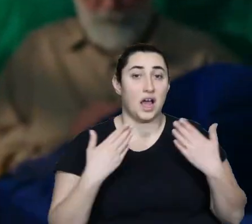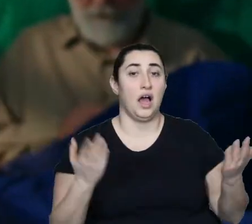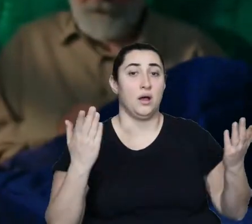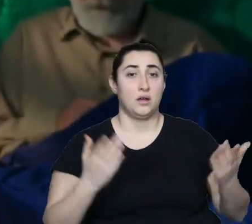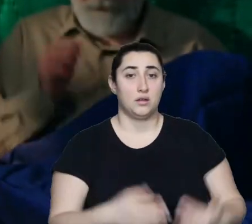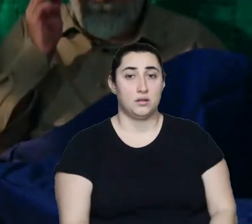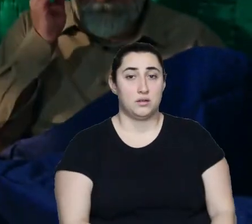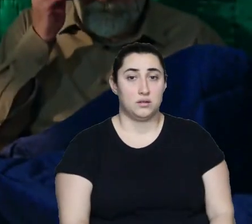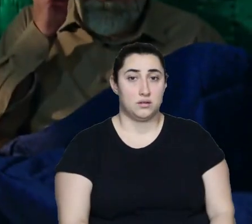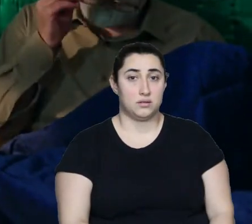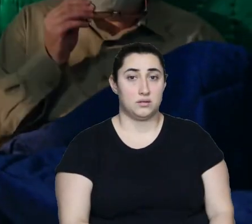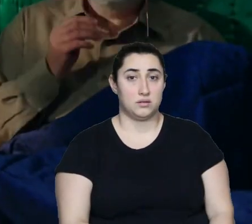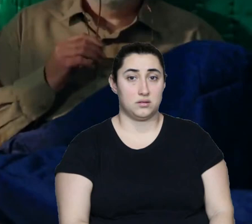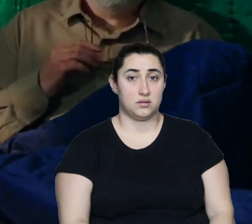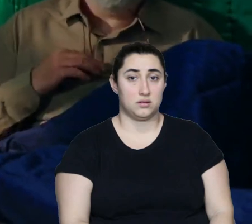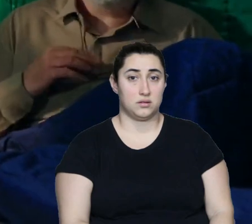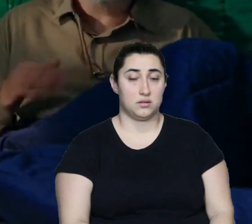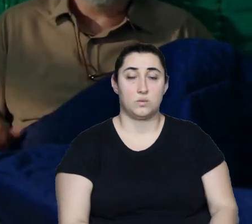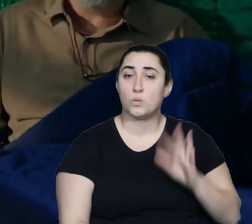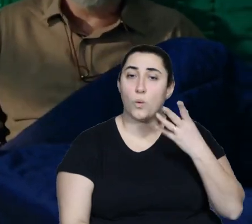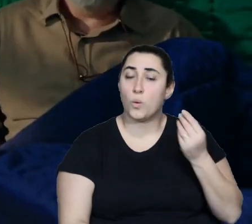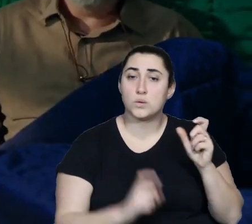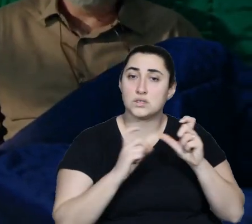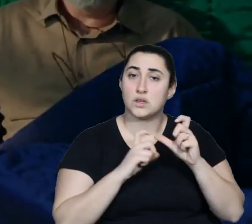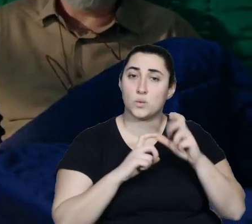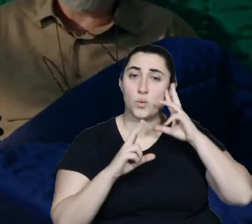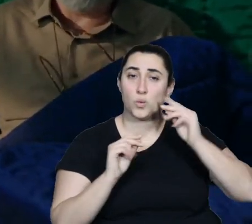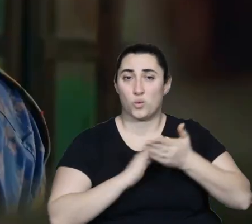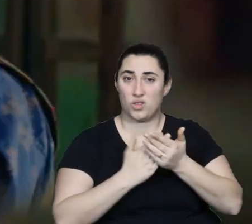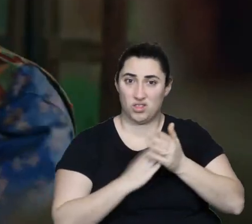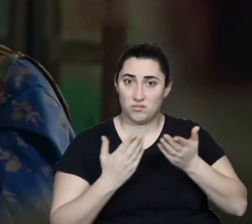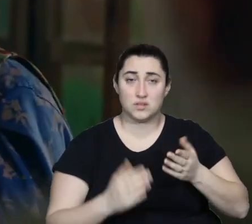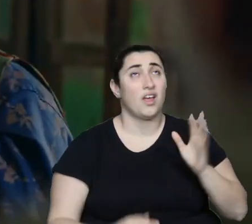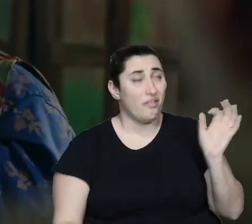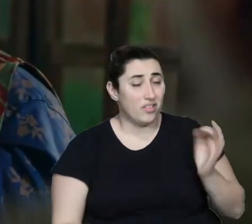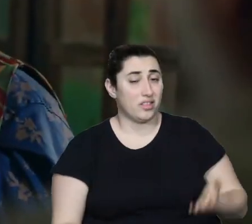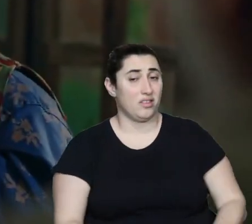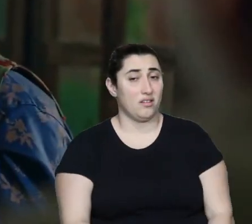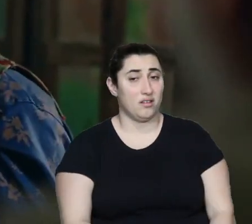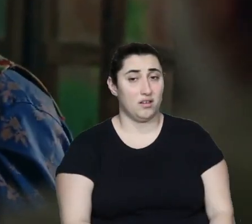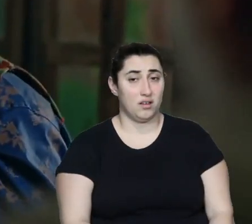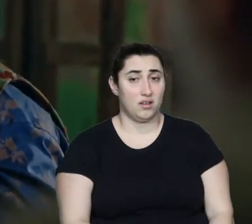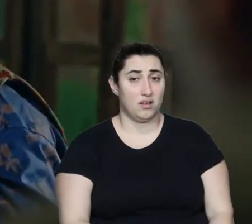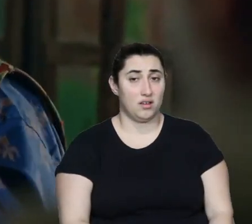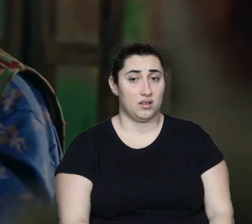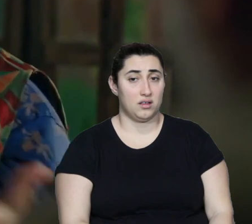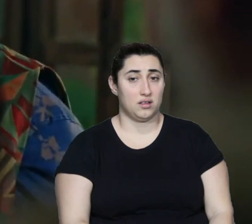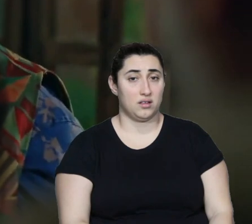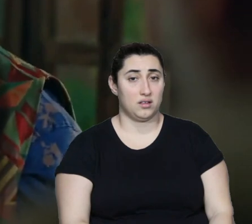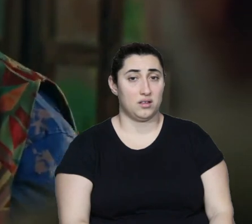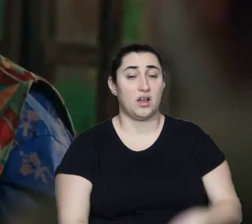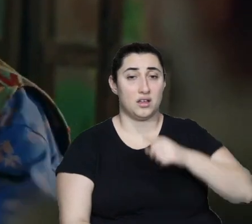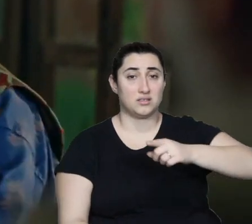Oparak! Settar kenarda yorgan dikiyor. Ne oldu Santra? Uykun mu kaçtı? Kaçtı baba ya. Uyku madem